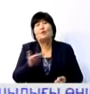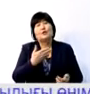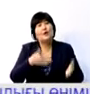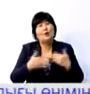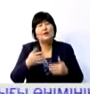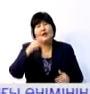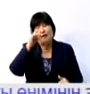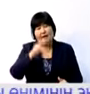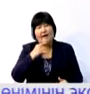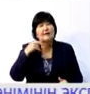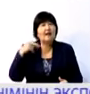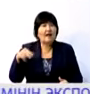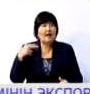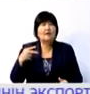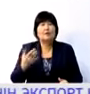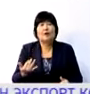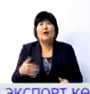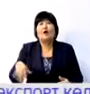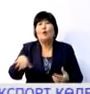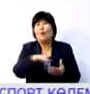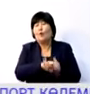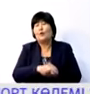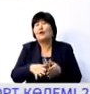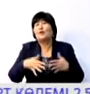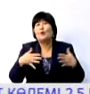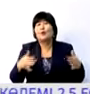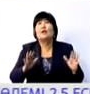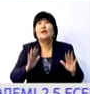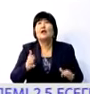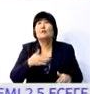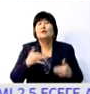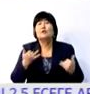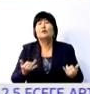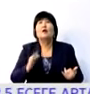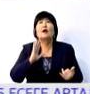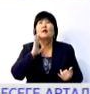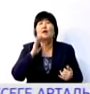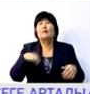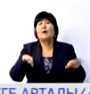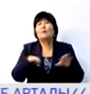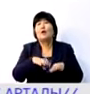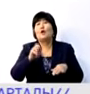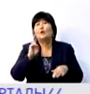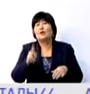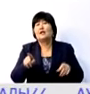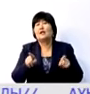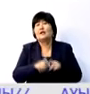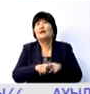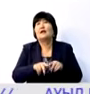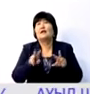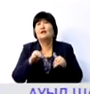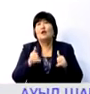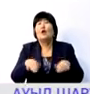осы қазақ әдебиетінің кеңестік одақтар көлемінде ғана емес, мынау біз бүгінгі таңда түбі бір түркімізді іздеп, түркі жұртын іздеп